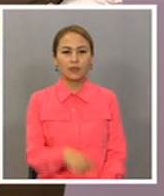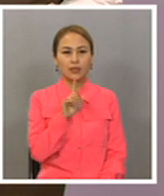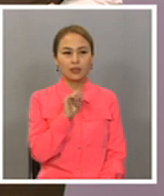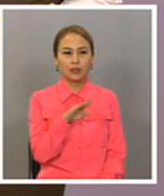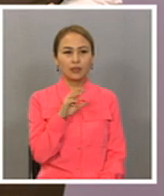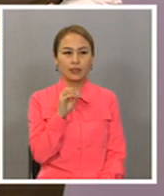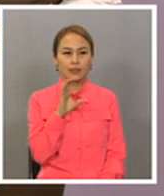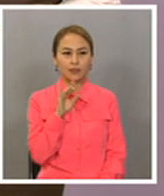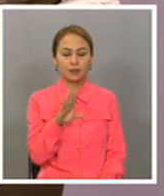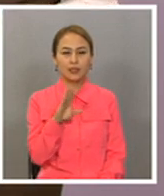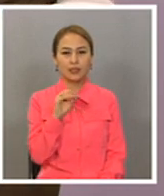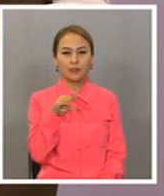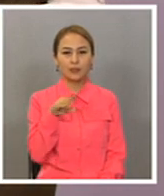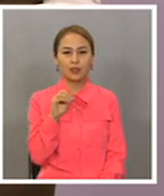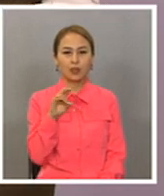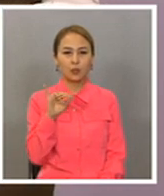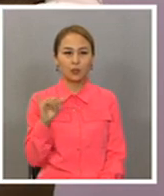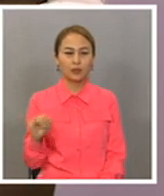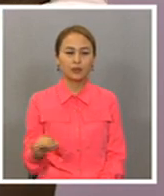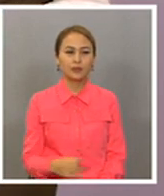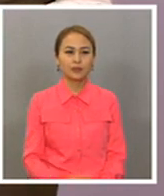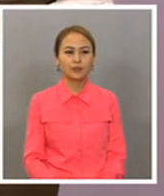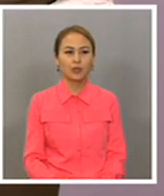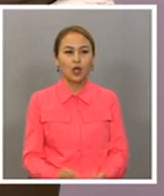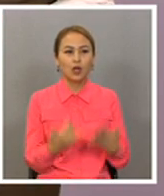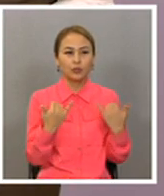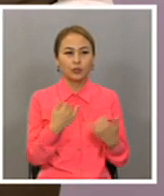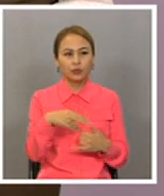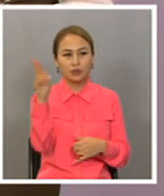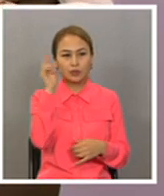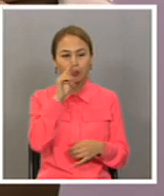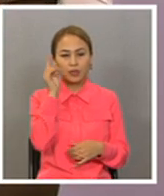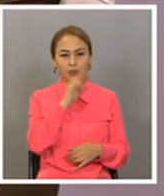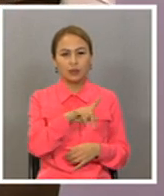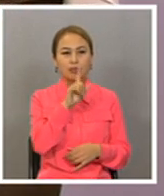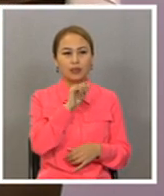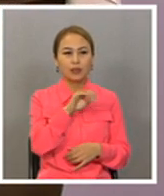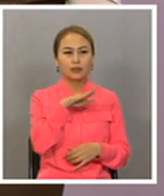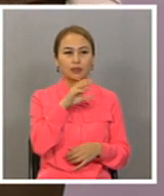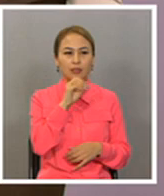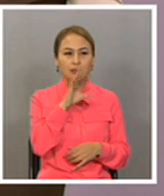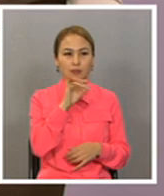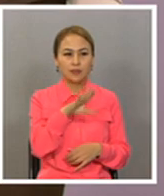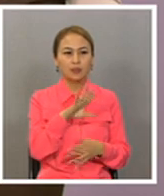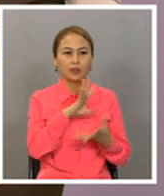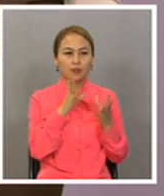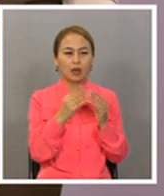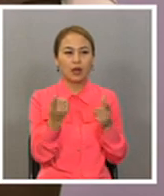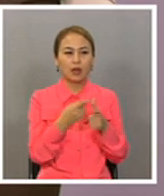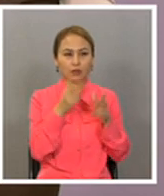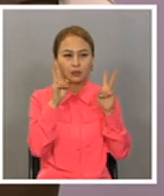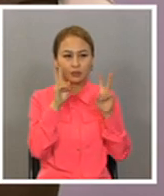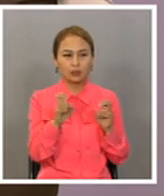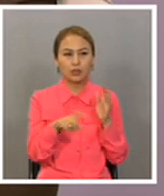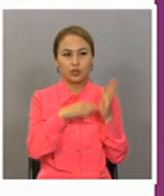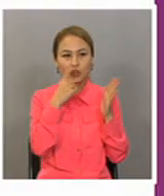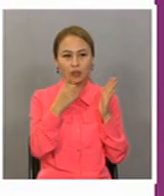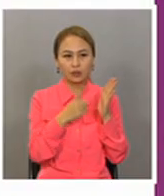есімнің септелуі. Бүгінгі сабақта зат есім септіктерінің